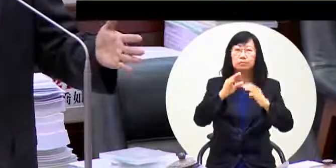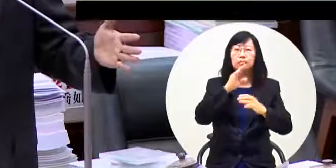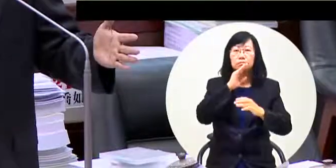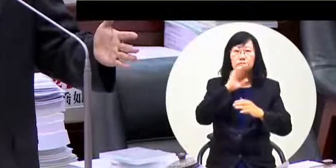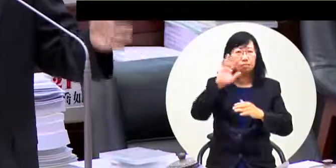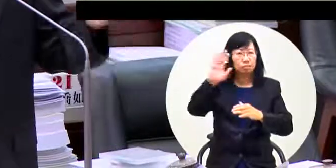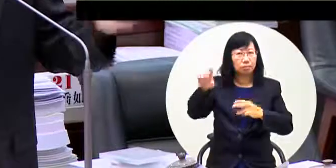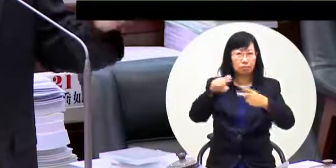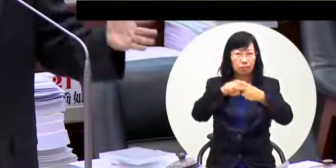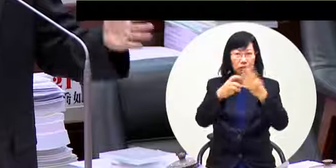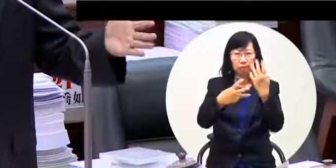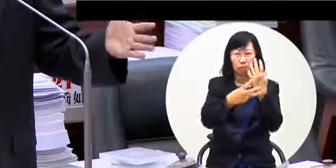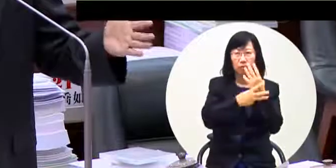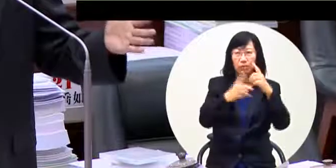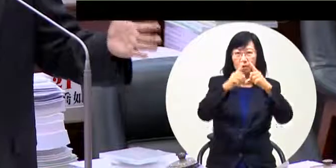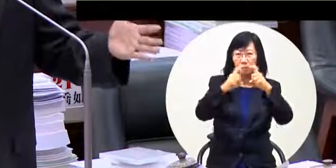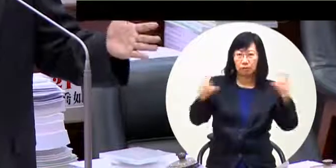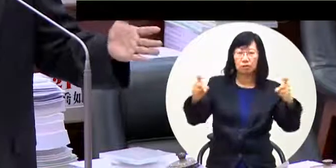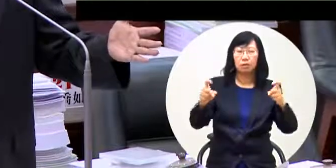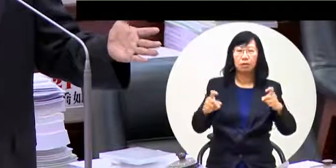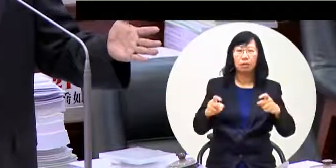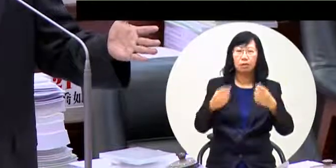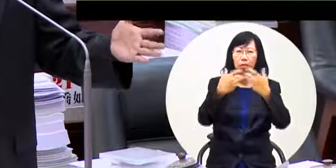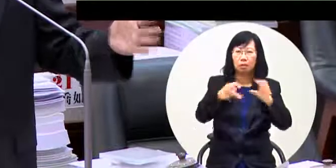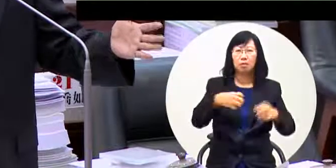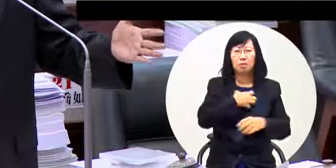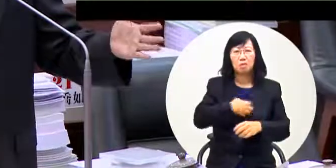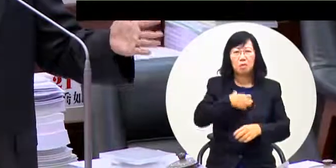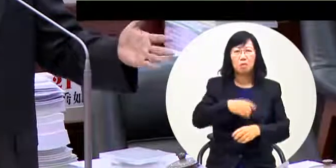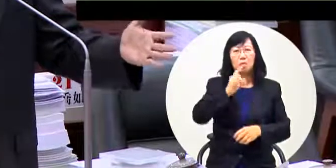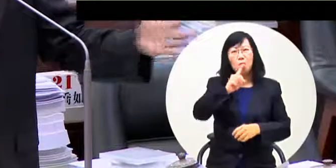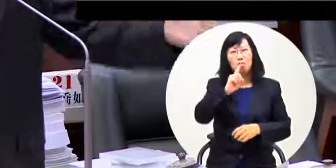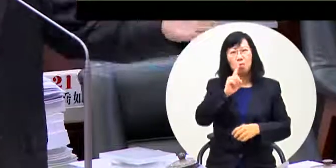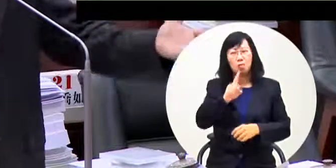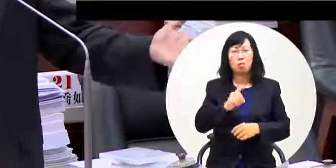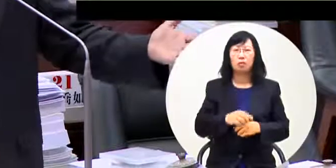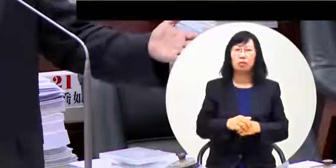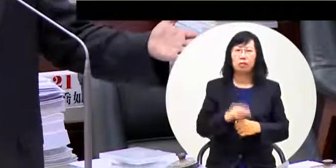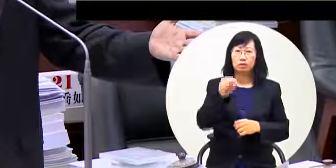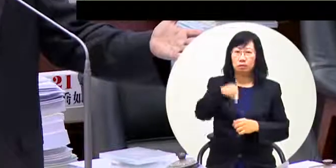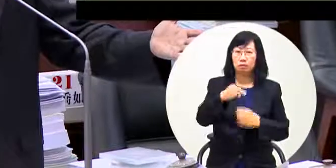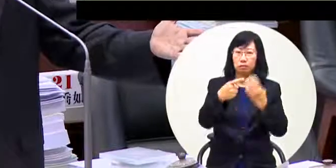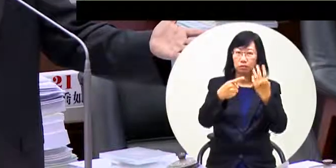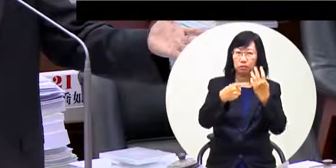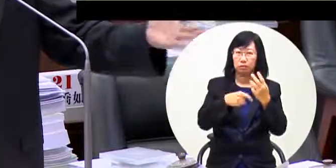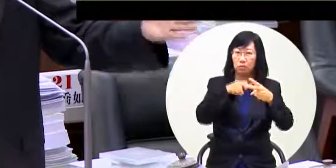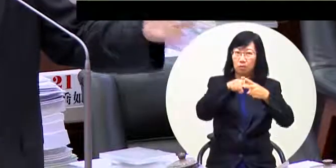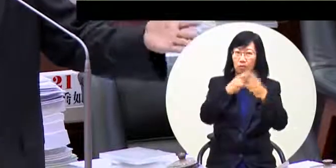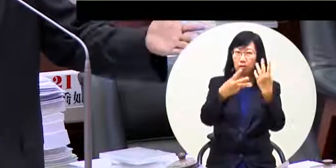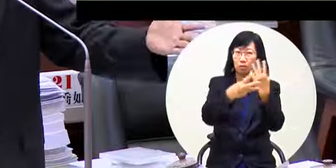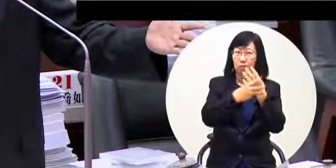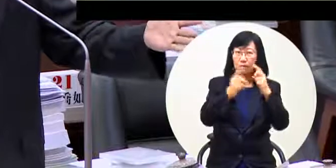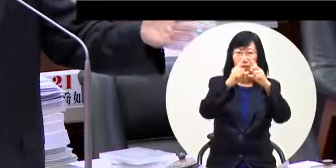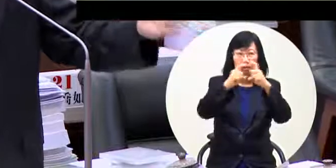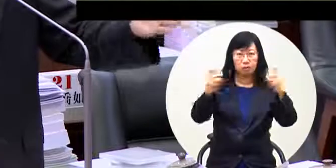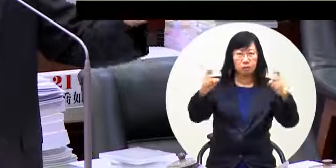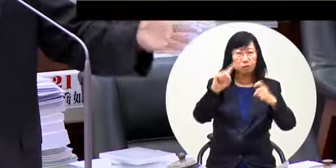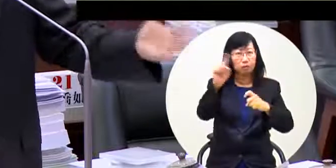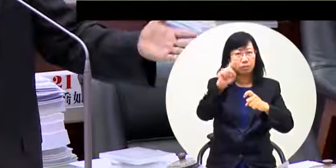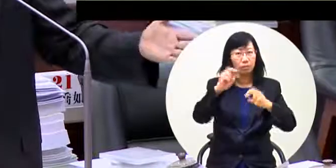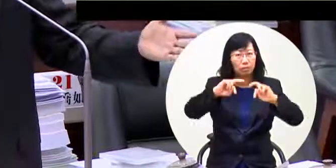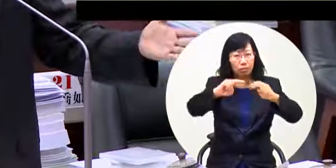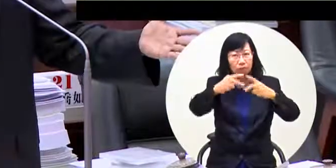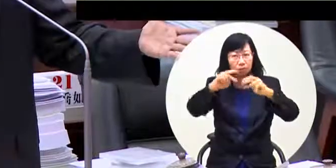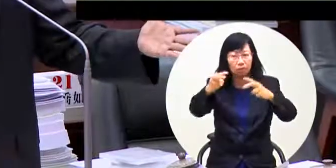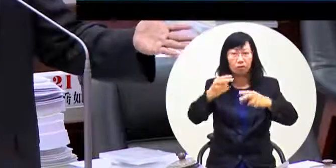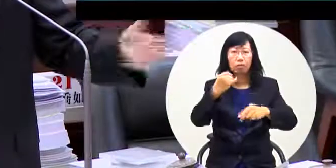啊。但是你这个工业城的架构之下，咱到底要哪改变咱这个城市？因咱这个基因是叫做一个